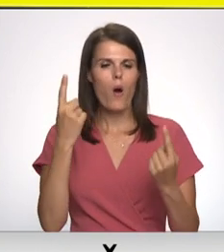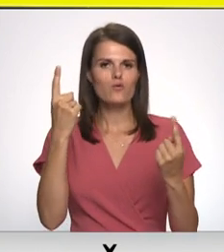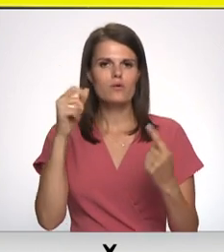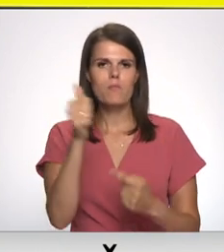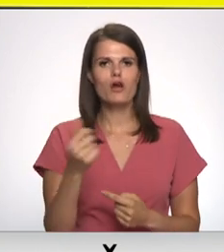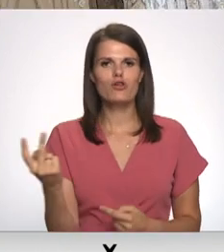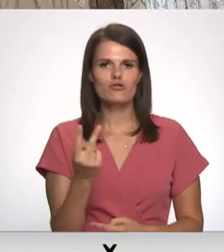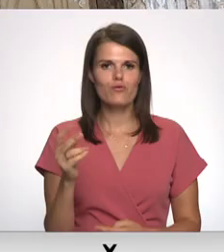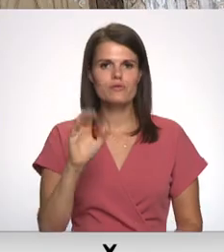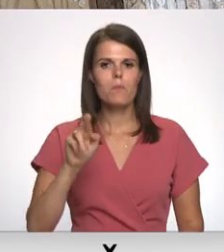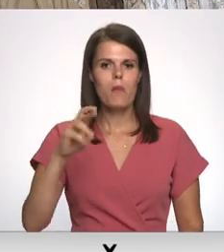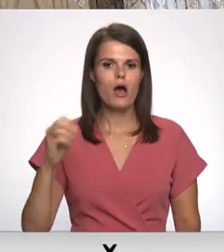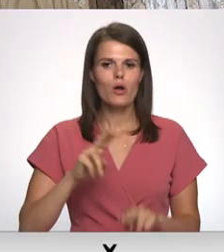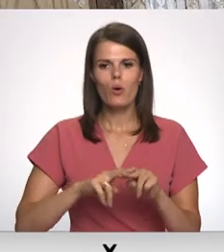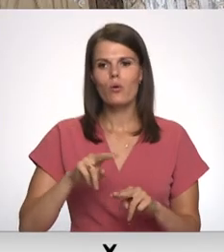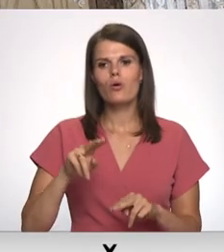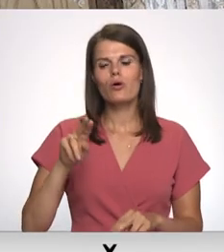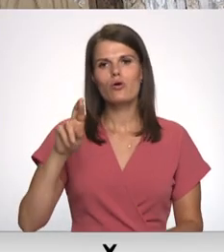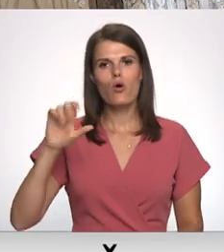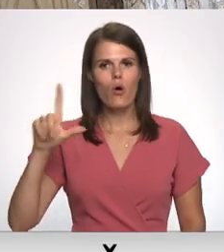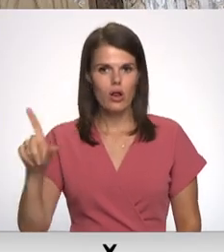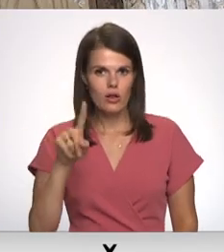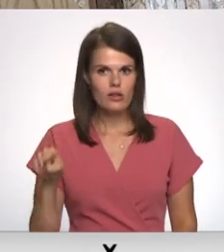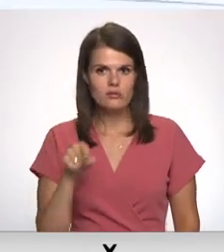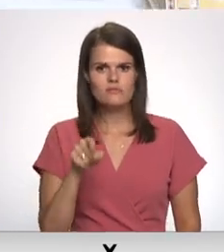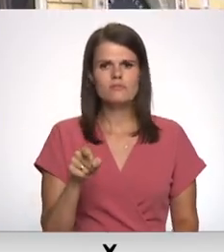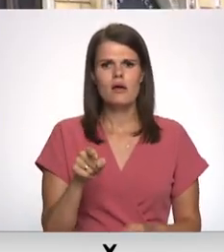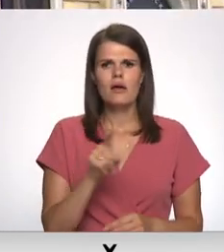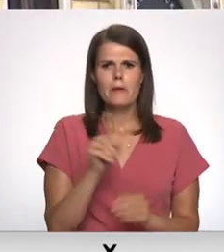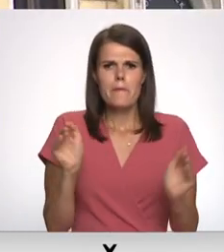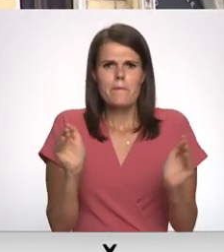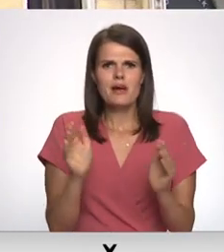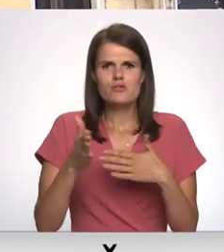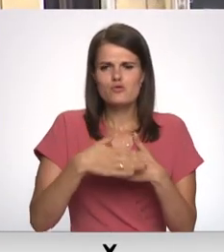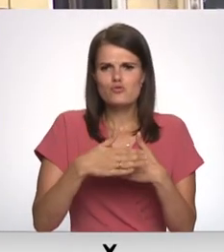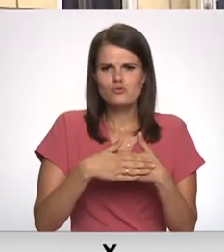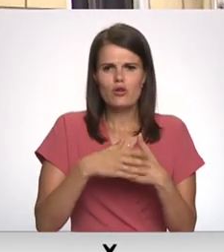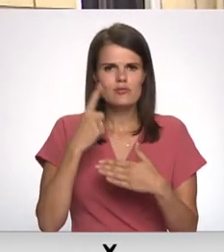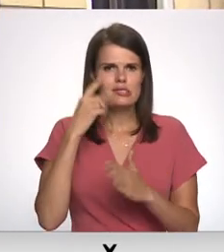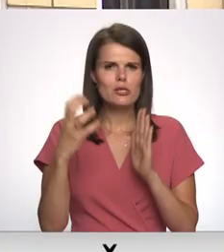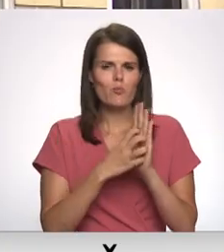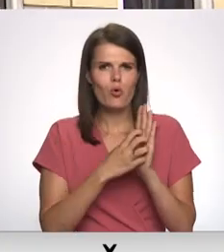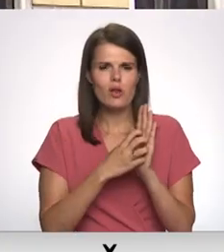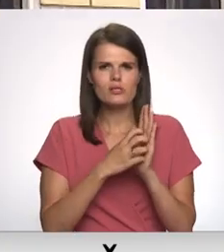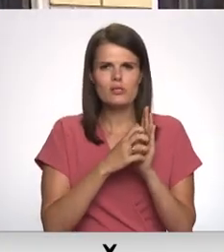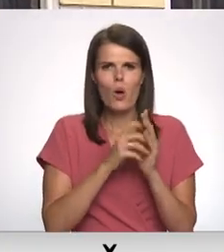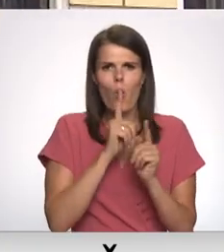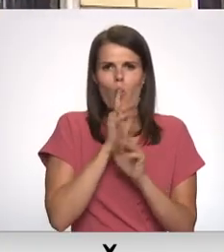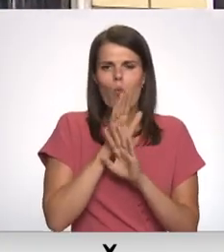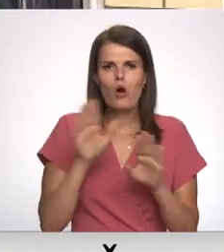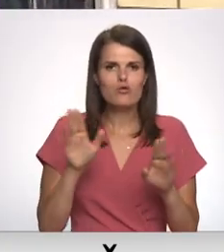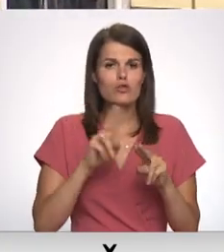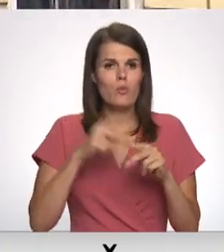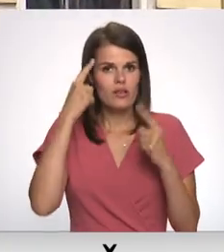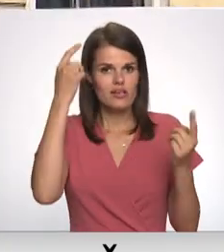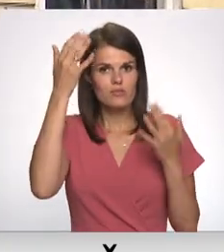Rose. Pirmais instalācijas elements ir aizvērtas estētiski mazvērtīgas durvis, kas simbolizē noklusējumu un nezināmo sapni par to, kas varētu